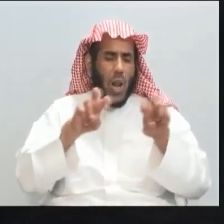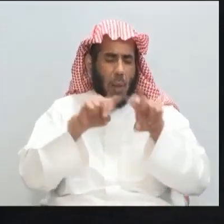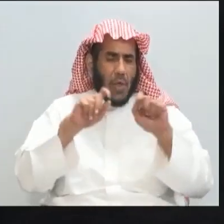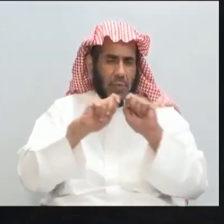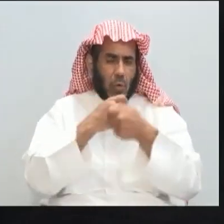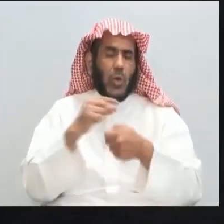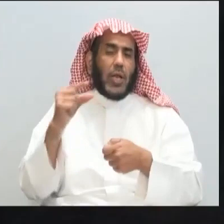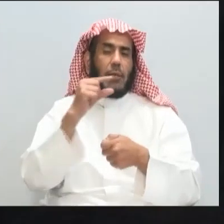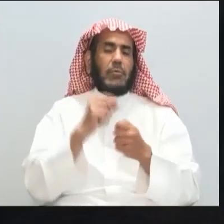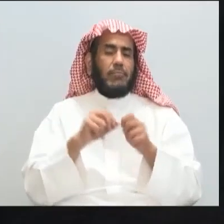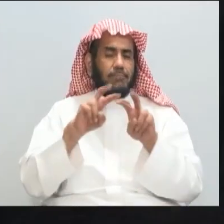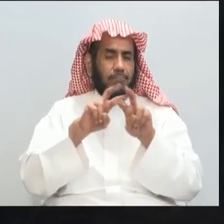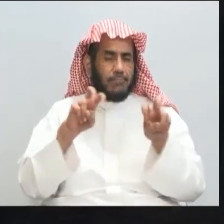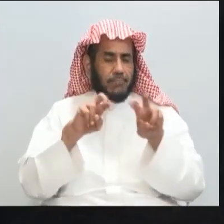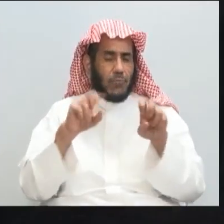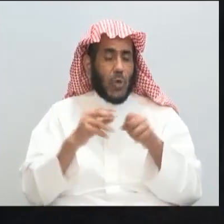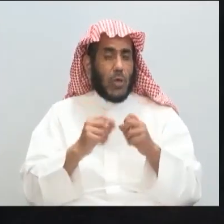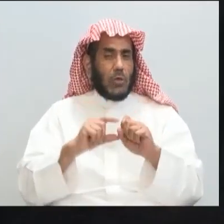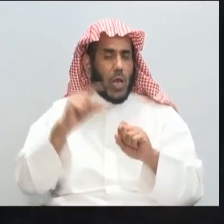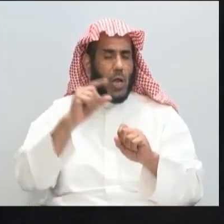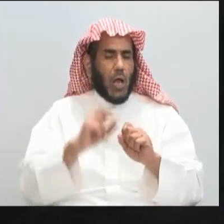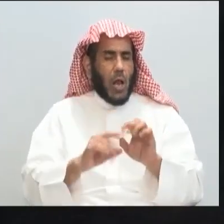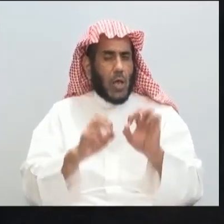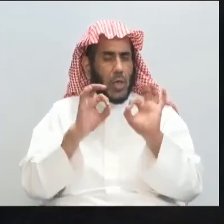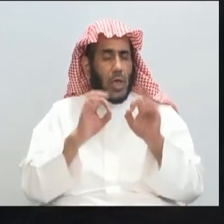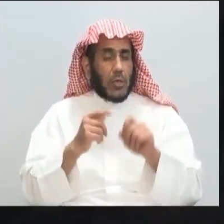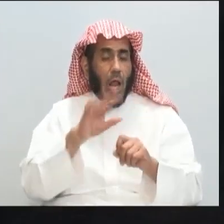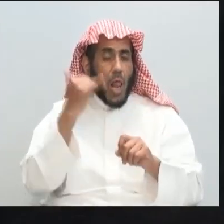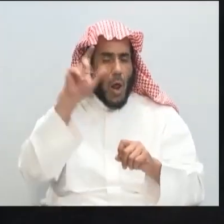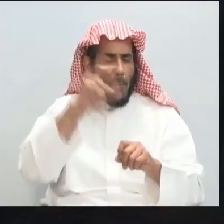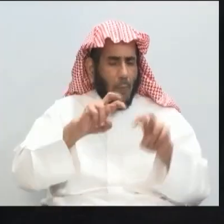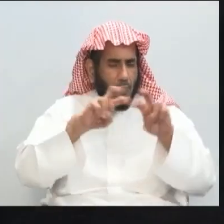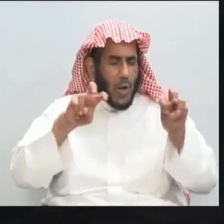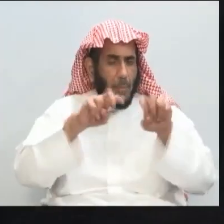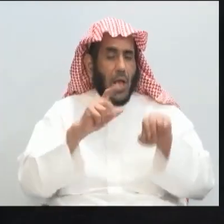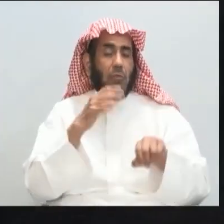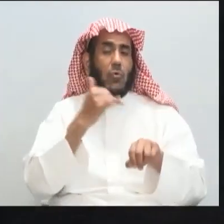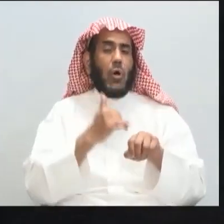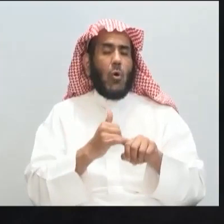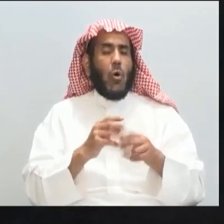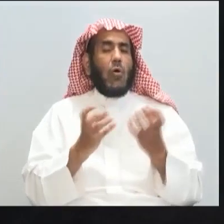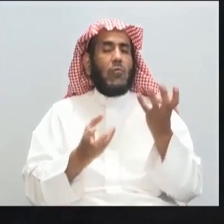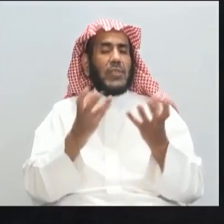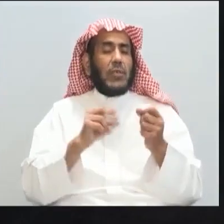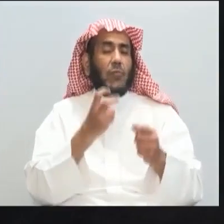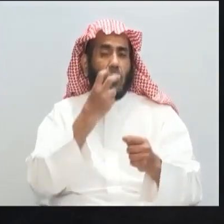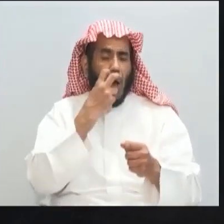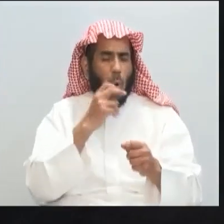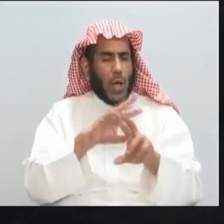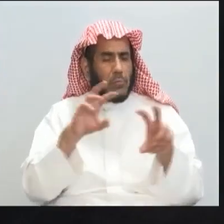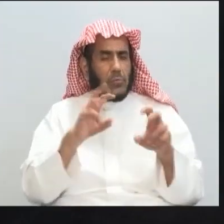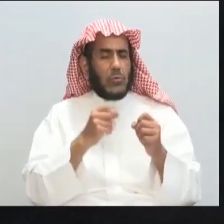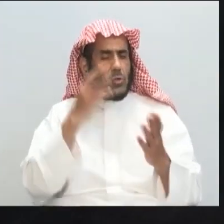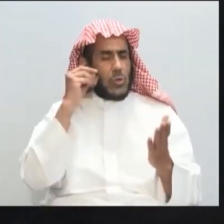تحويل الكلمه والبحث وهذا دليل على دقه ايضا العرب في في البحث او في في اللغه وفي الصرف وفي القواعد لما